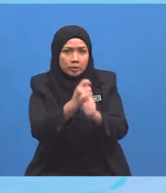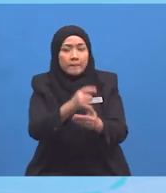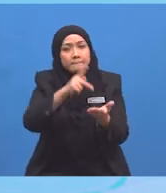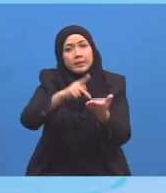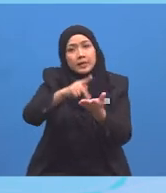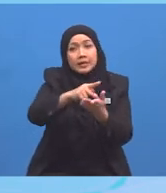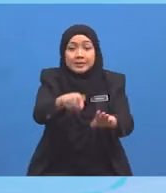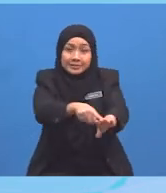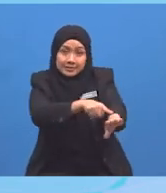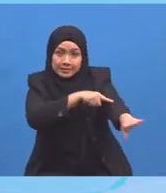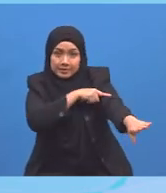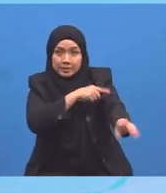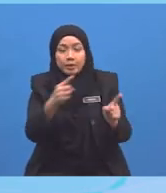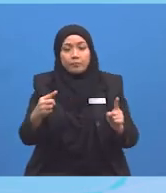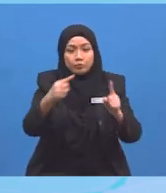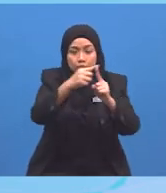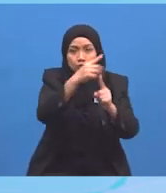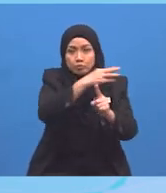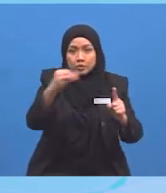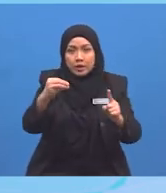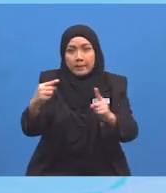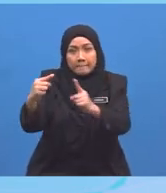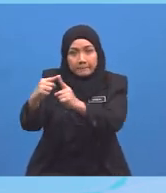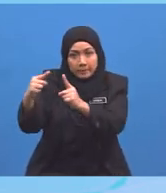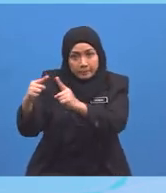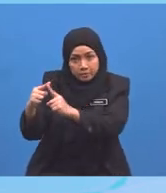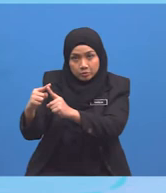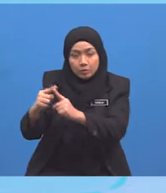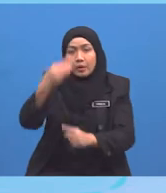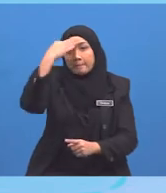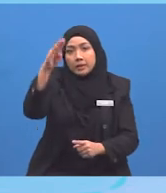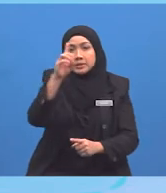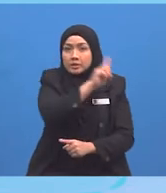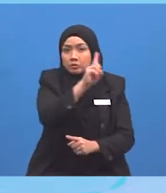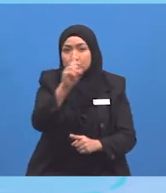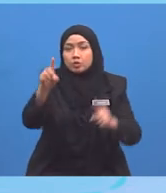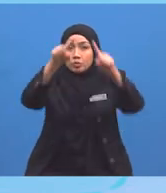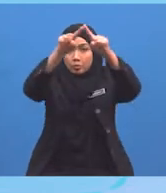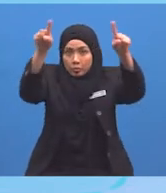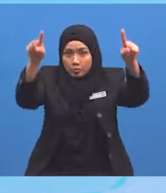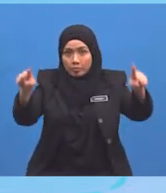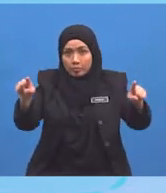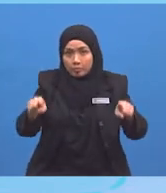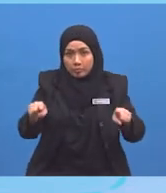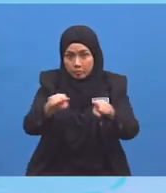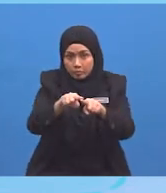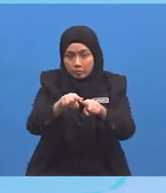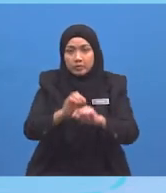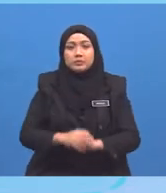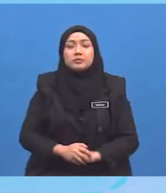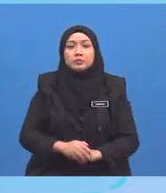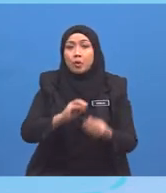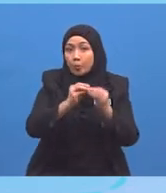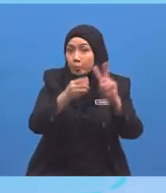bilangan sisi, bucu dan pepenjuru bagi sesuatu poligon.